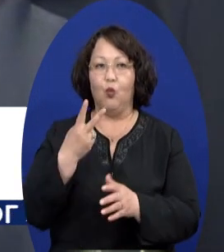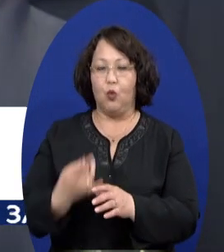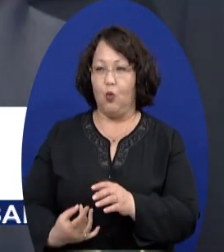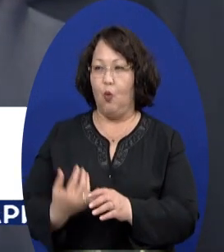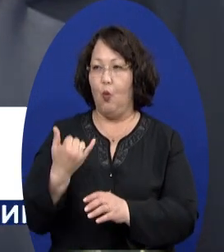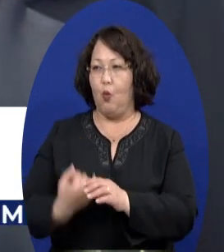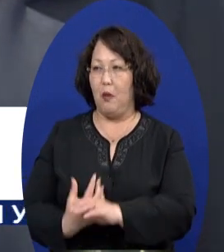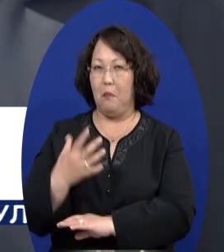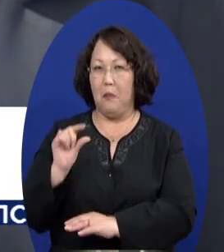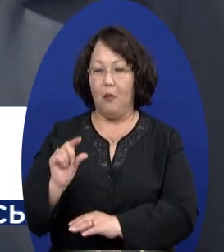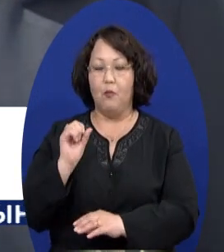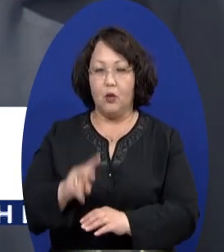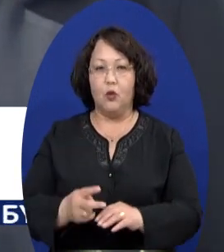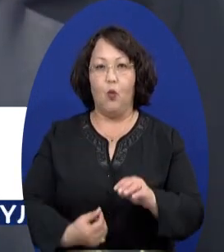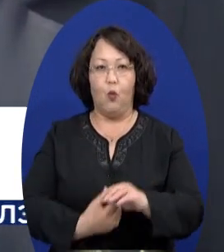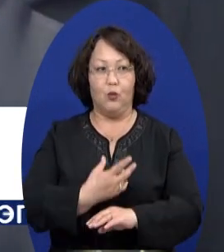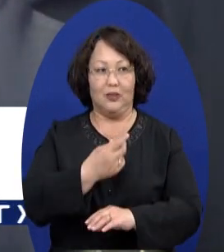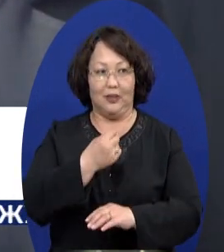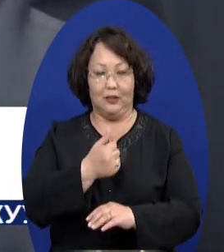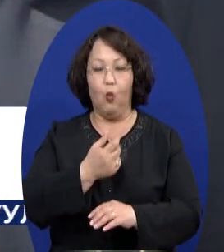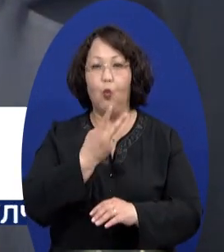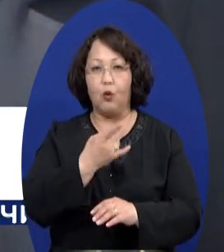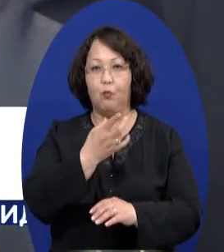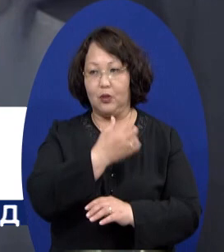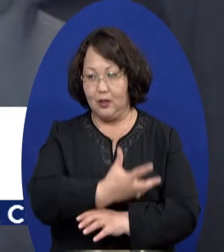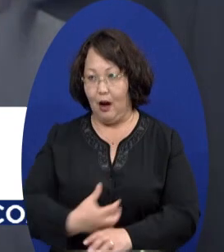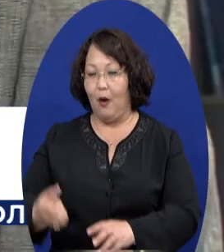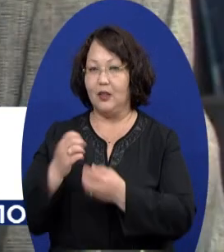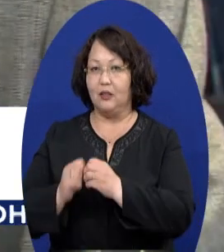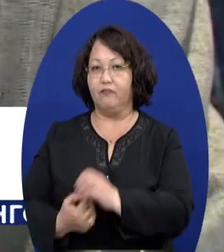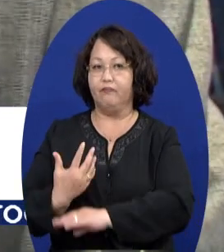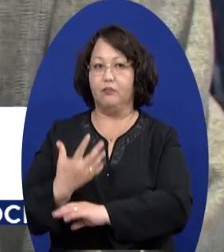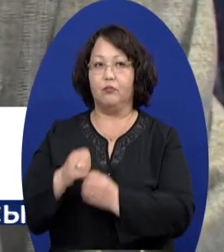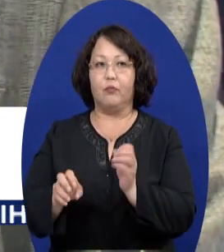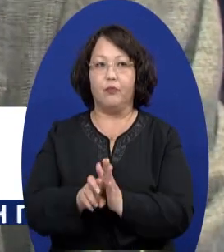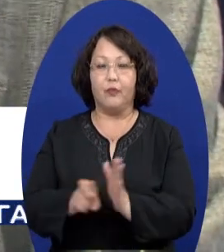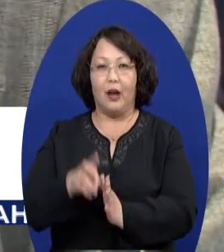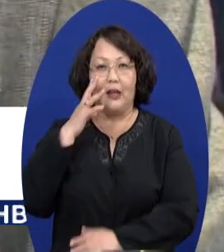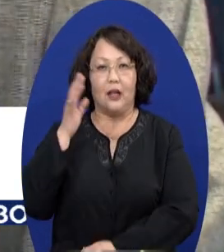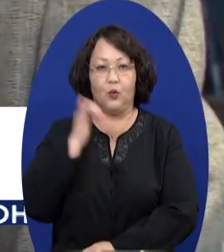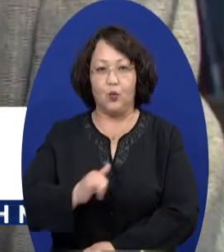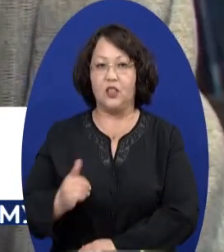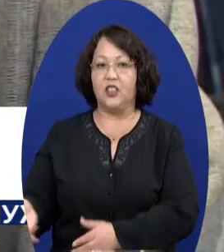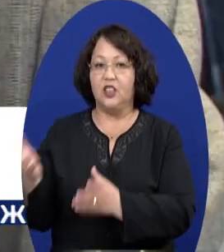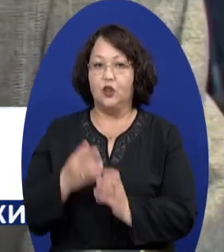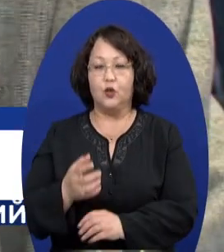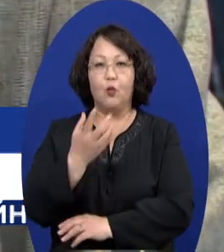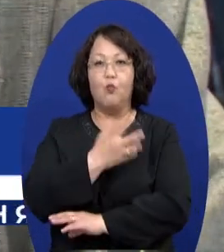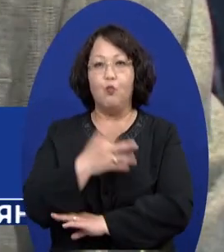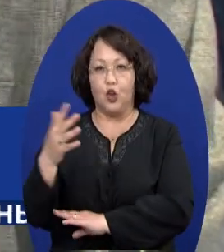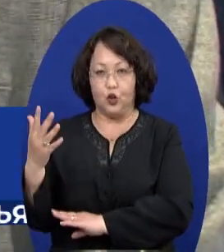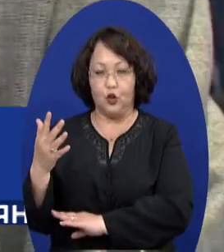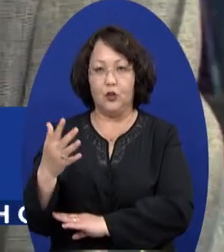нөгөө гүн хөлдөөж хадгалсан үрүүдээ буцаагаад нөхөн сэргээлтэнд ашиглах юм боломж нь бүрдэж байгаа. Гаднаас орж ирсэн мод ихч бай зүгээр